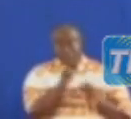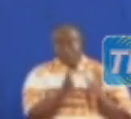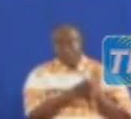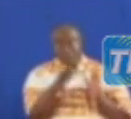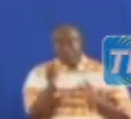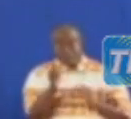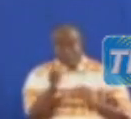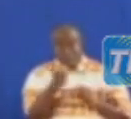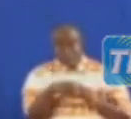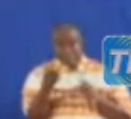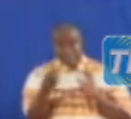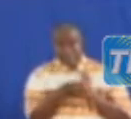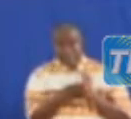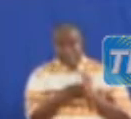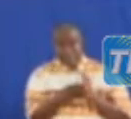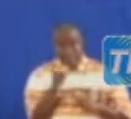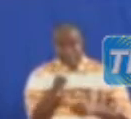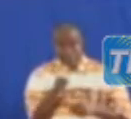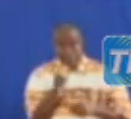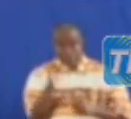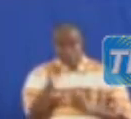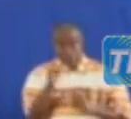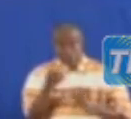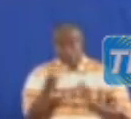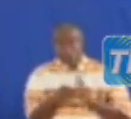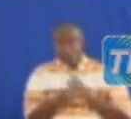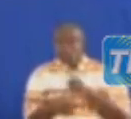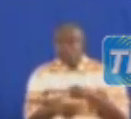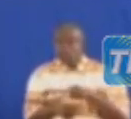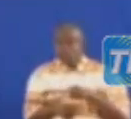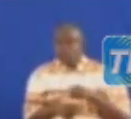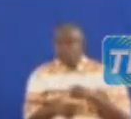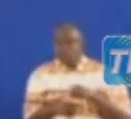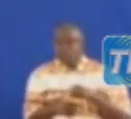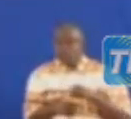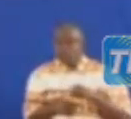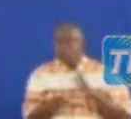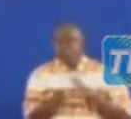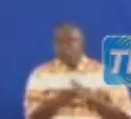na 52.41% ya wanafunzi